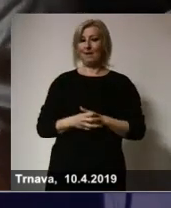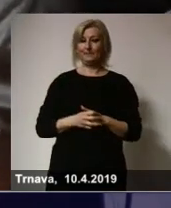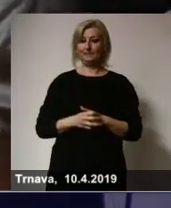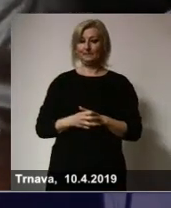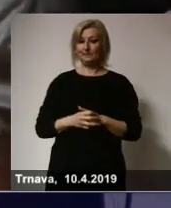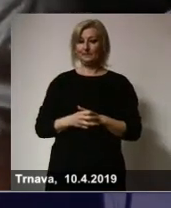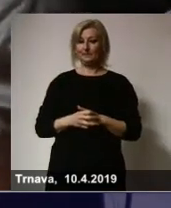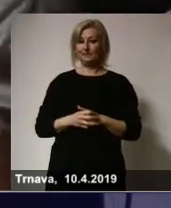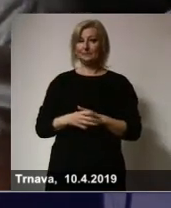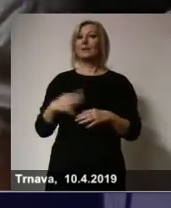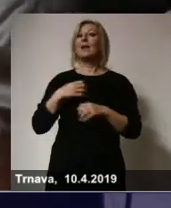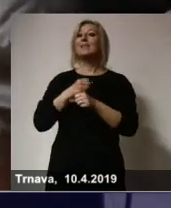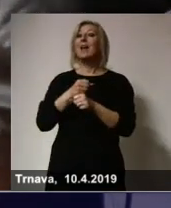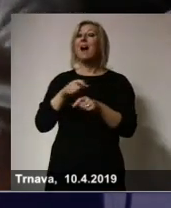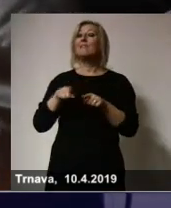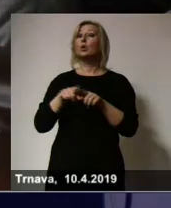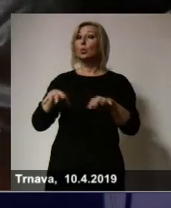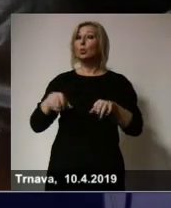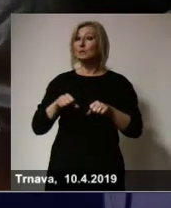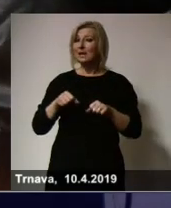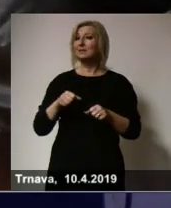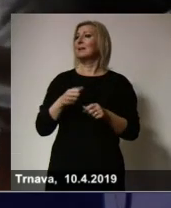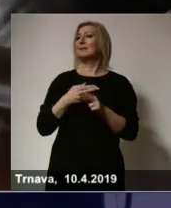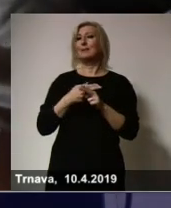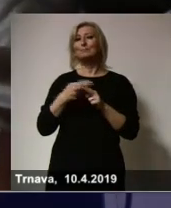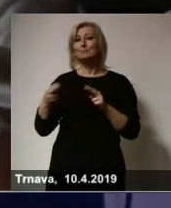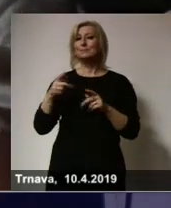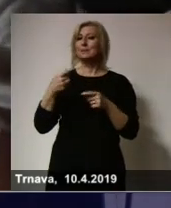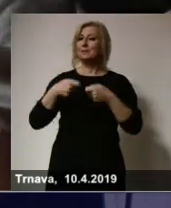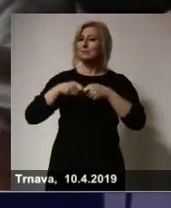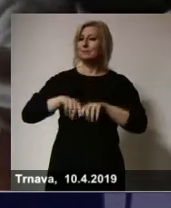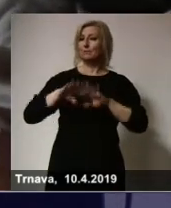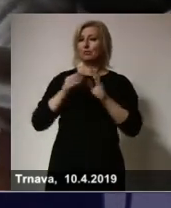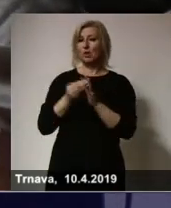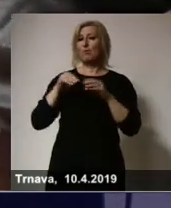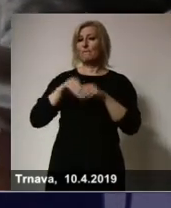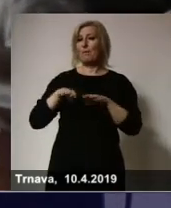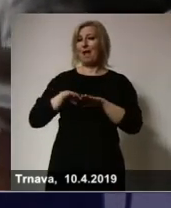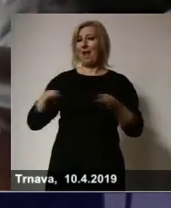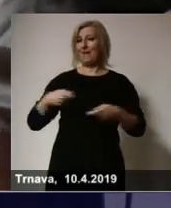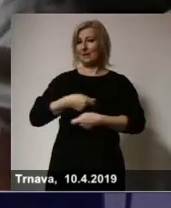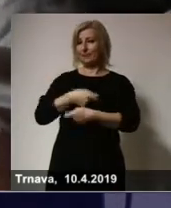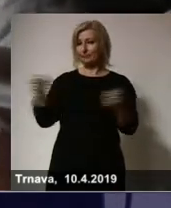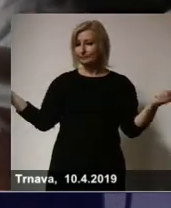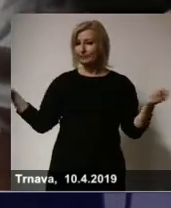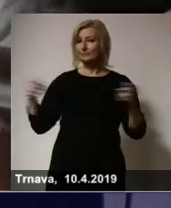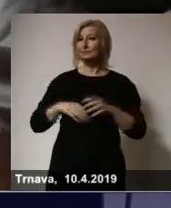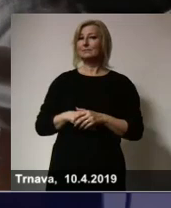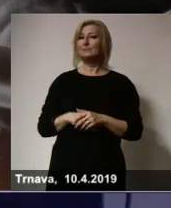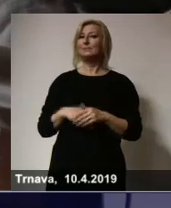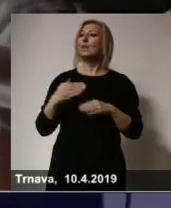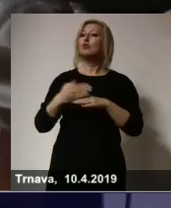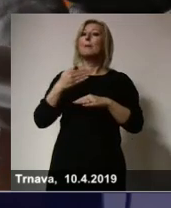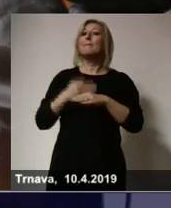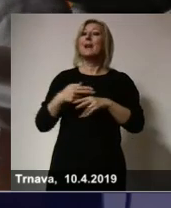Návrh uznesenia v plnej podobe máte rozdaný do lavíc. Pred otvorením rozpravy iba pripomeniem, že